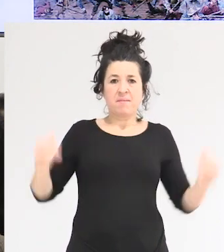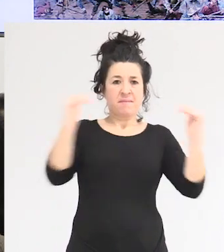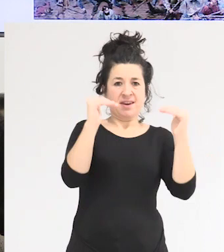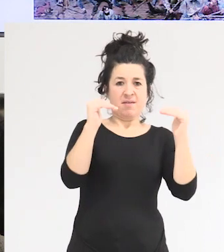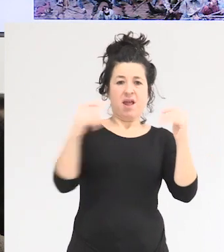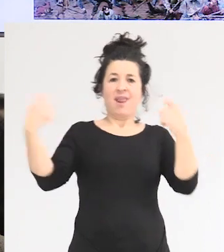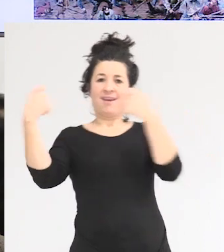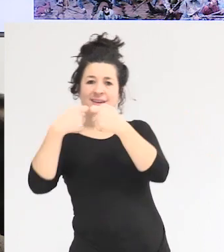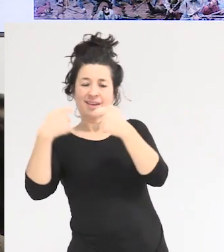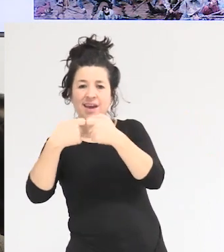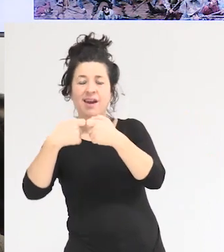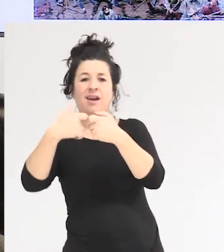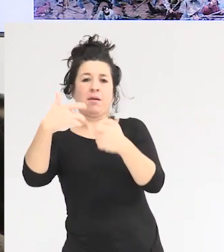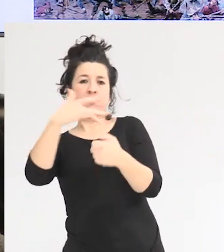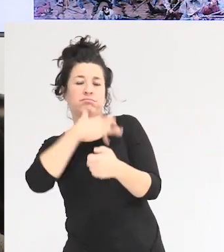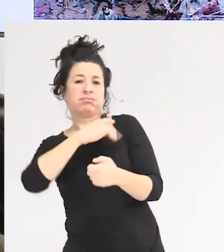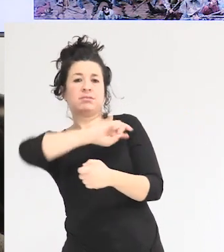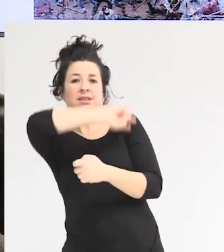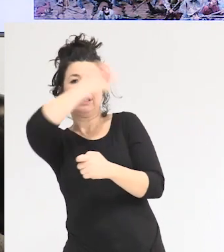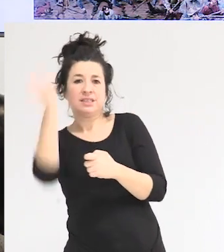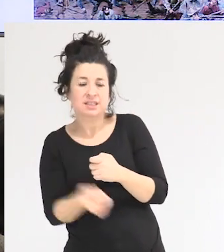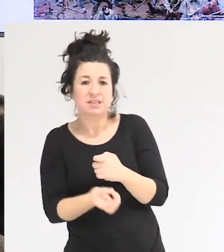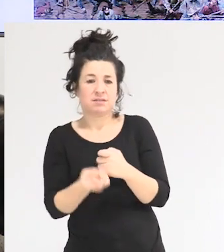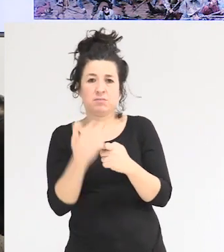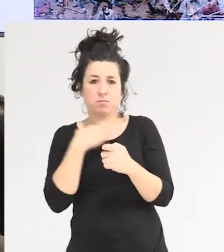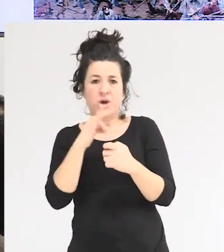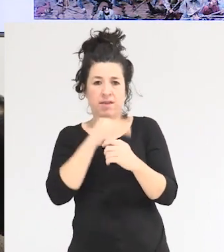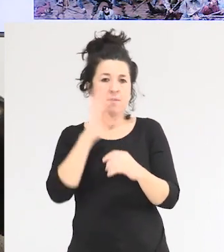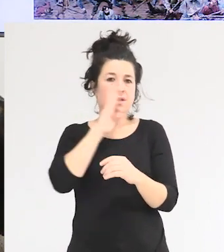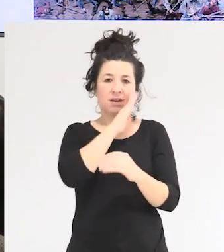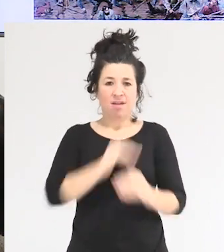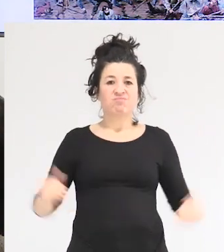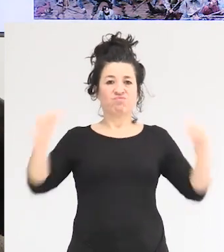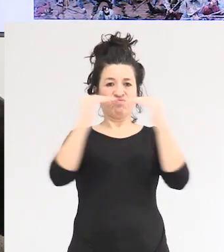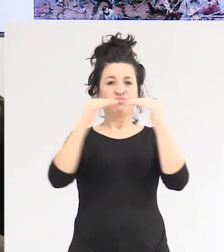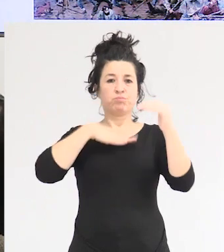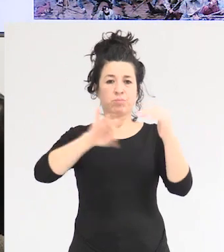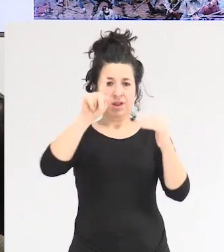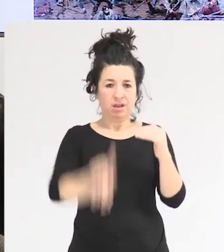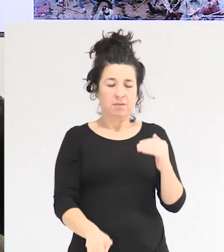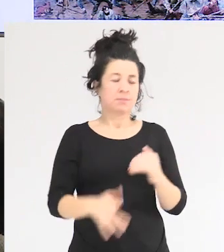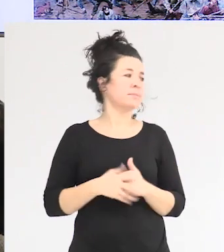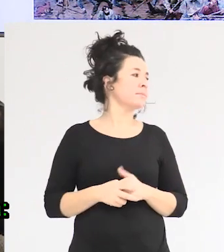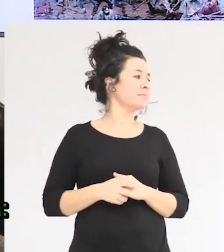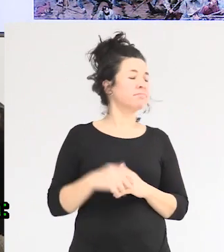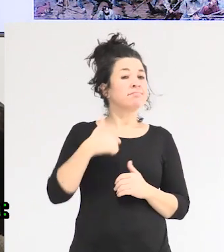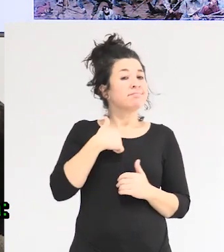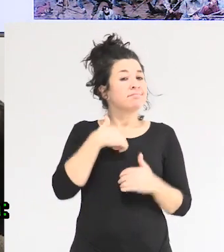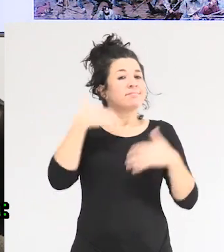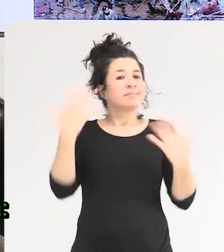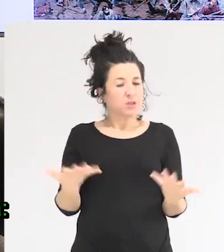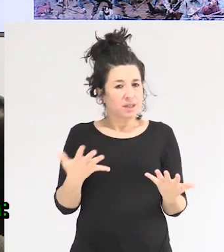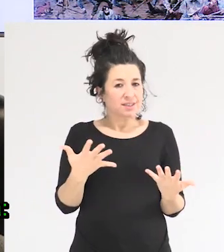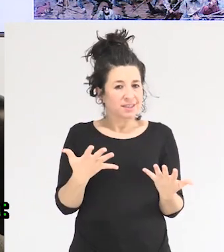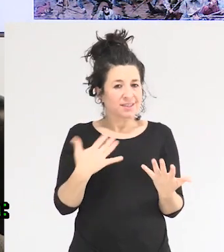eta literaturak jorratu dituen gai handi hoien maila berean egoteko elementuak badaude, nik uste dut. Beraz, alde